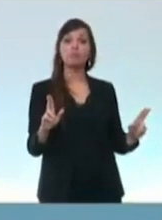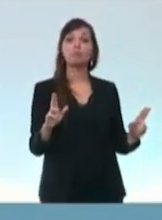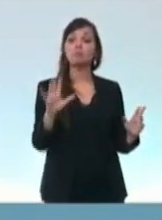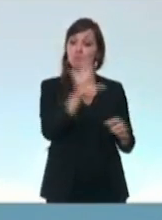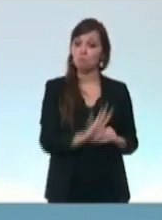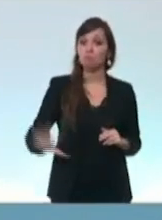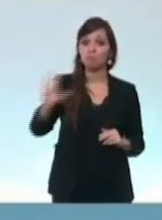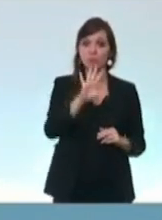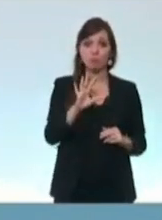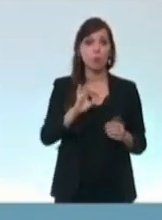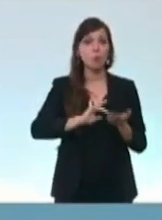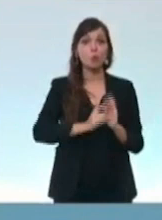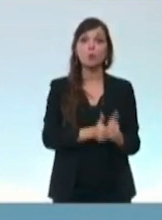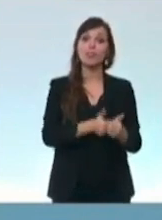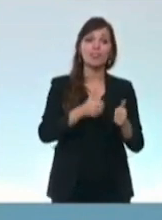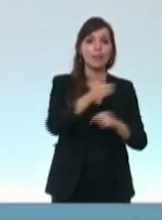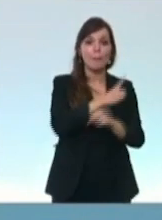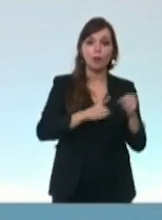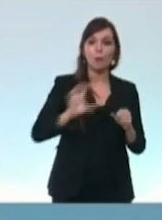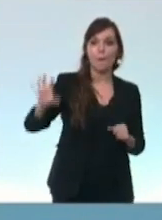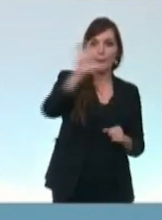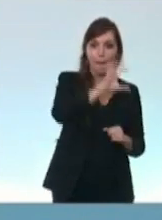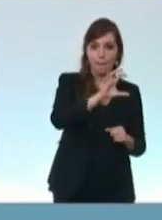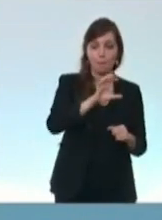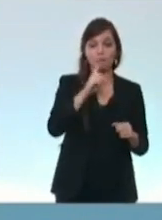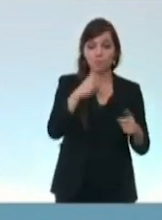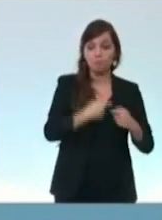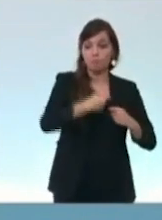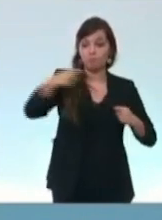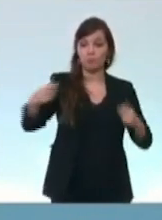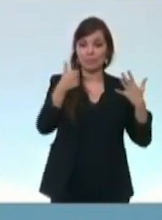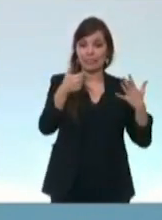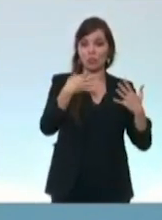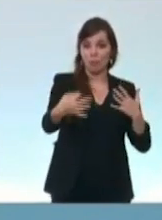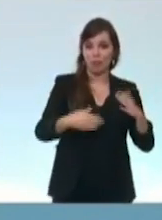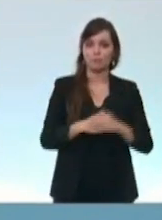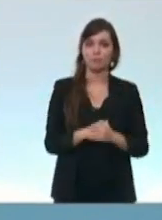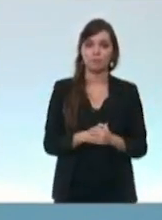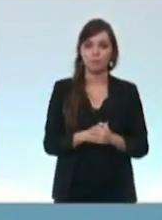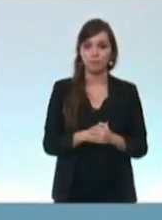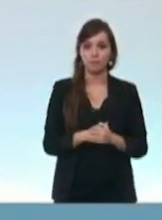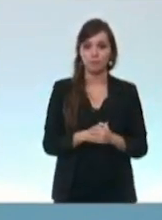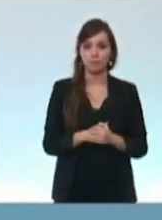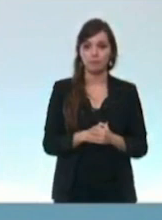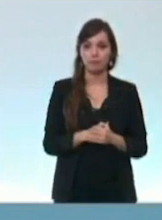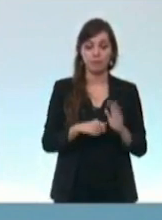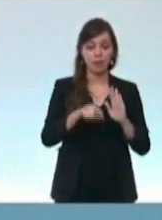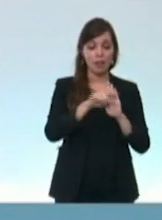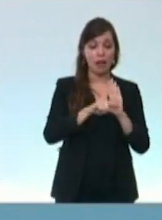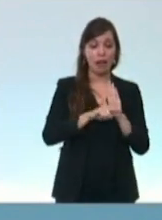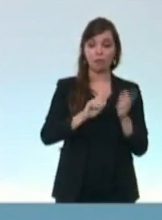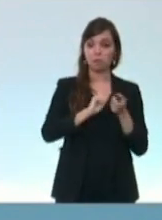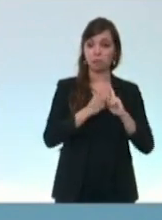départements concernés et normalement pour une durée de six semaines ses règles entreront en vigueur